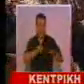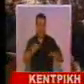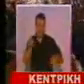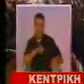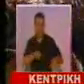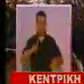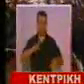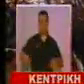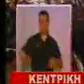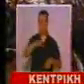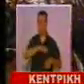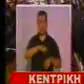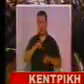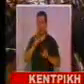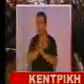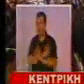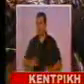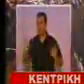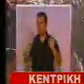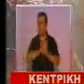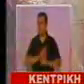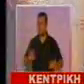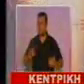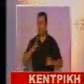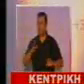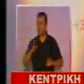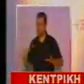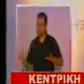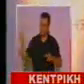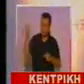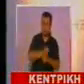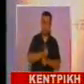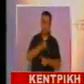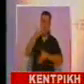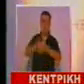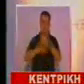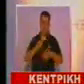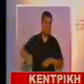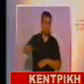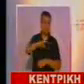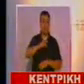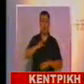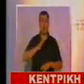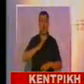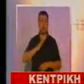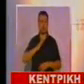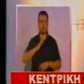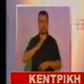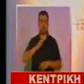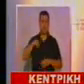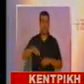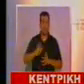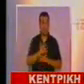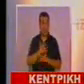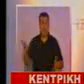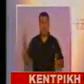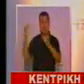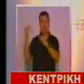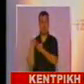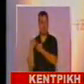αστάθεια και να ετοιμάζεται να πρωταγωνιστήσει στις εξελίξεις. Και μάλιστα είναι μεγάλη ευκαιρία να